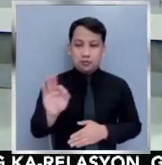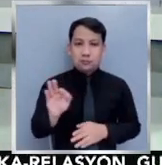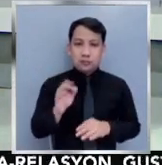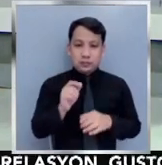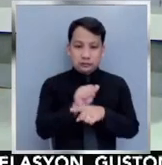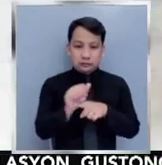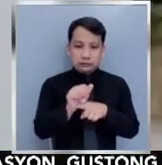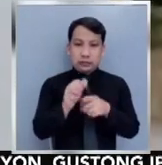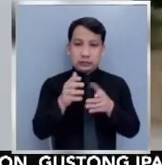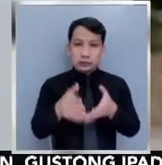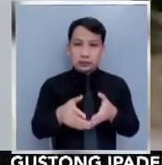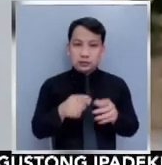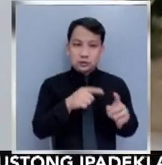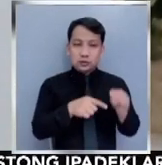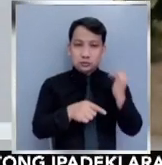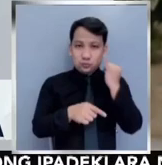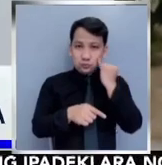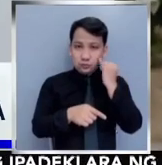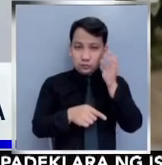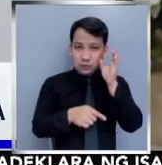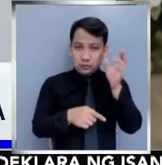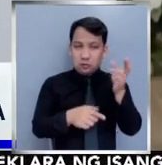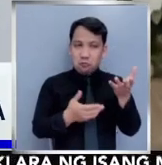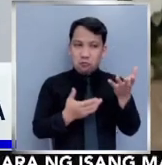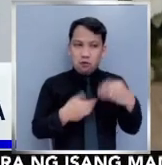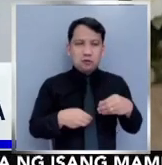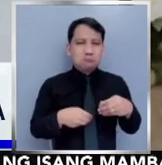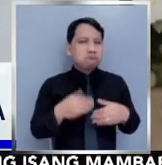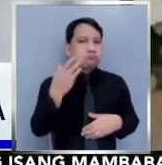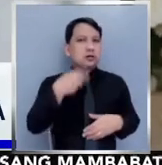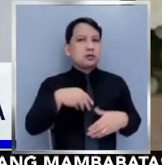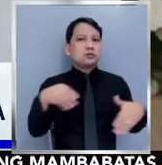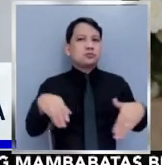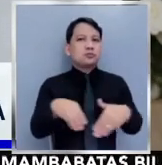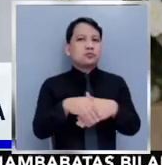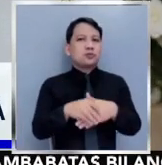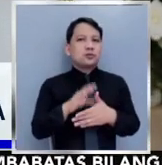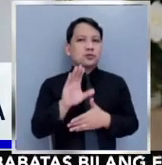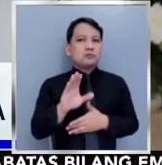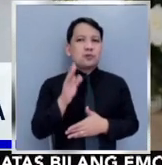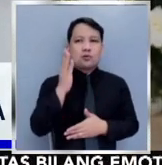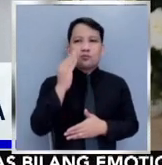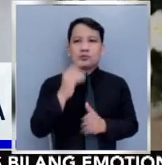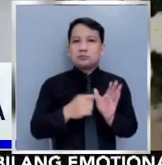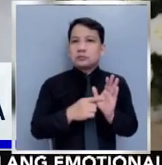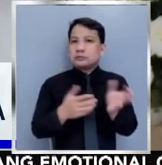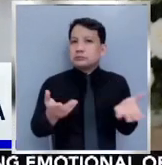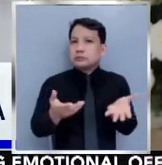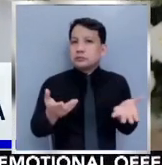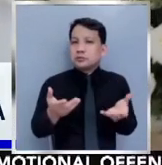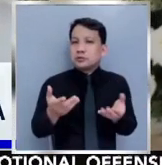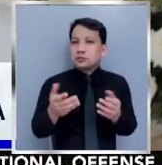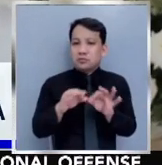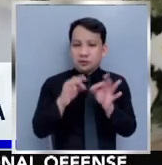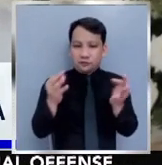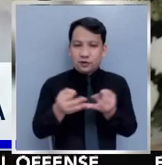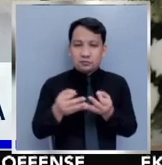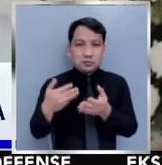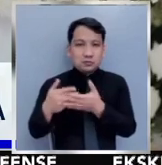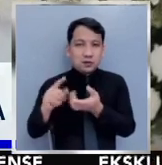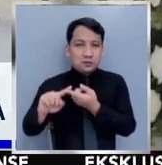Naranjo. Intimate ang naging wedding ni Hidilyn at Julius na dinaluhan ng kanilang mga kaanak at malalapit na